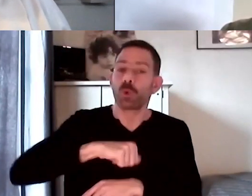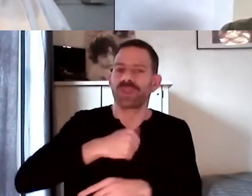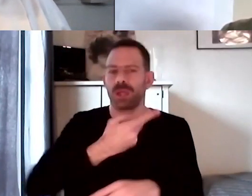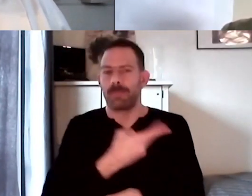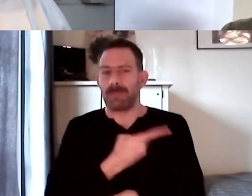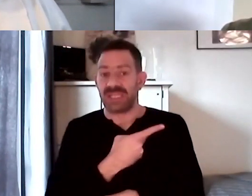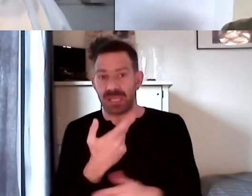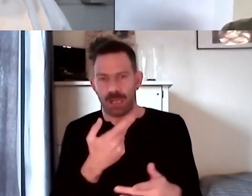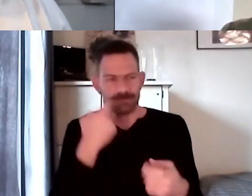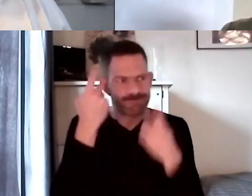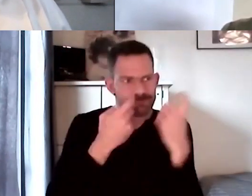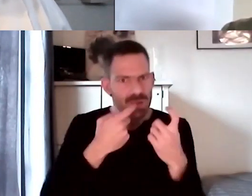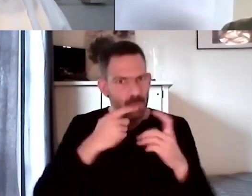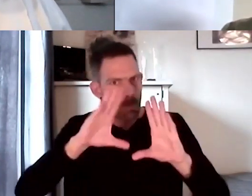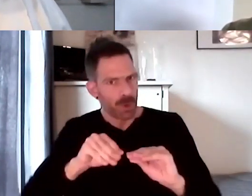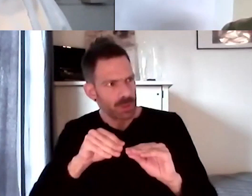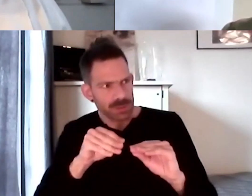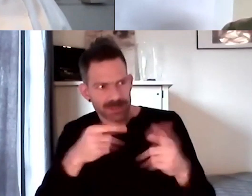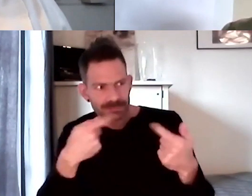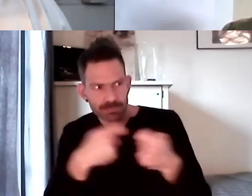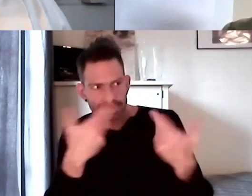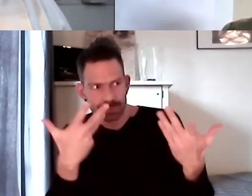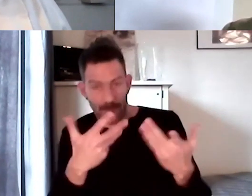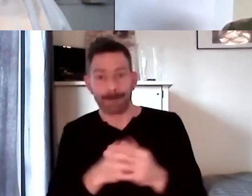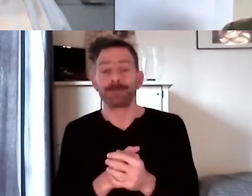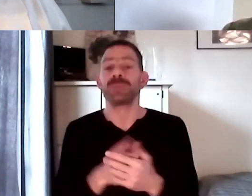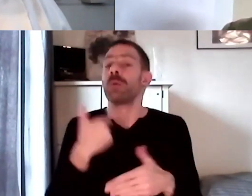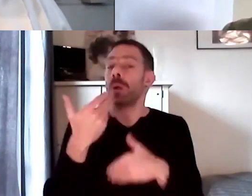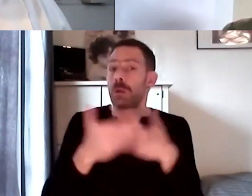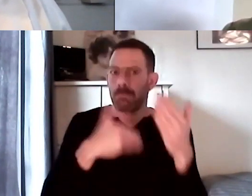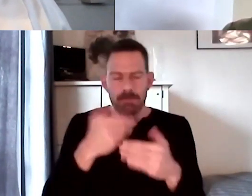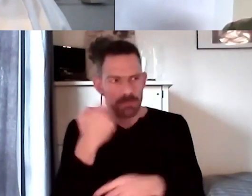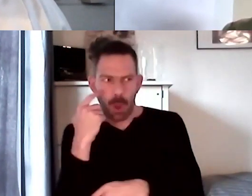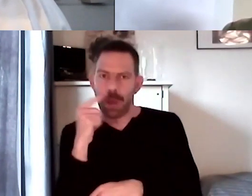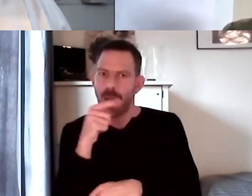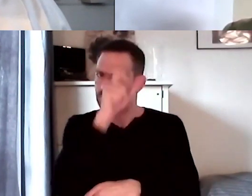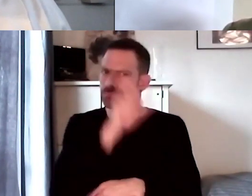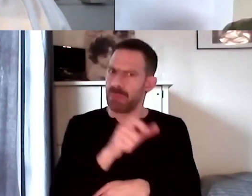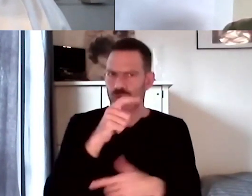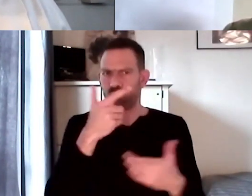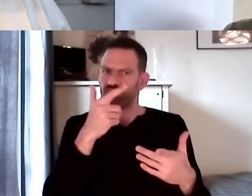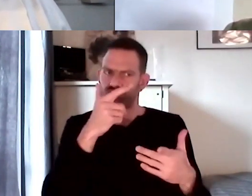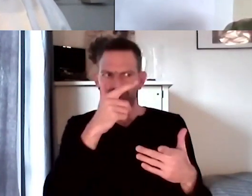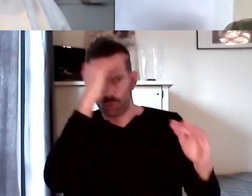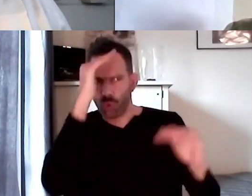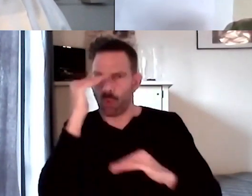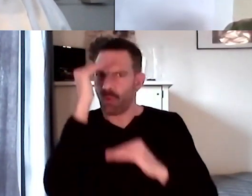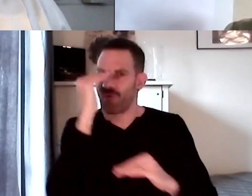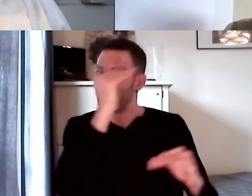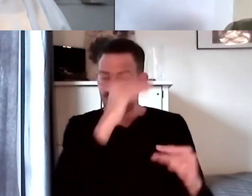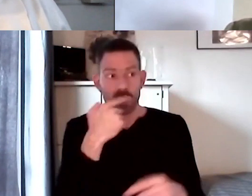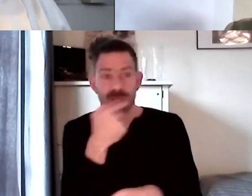possible. Mais souvent, on se voit que quand la confiance est établie, la personne nous parle de son histoire et nous parle de son